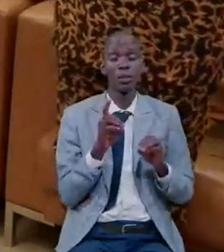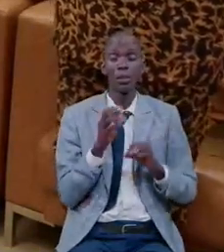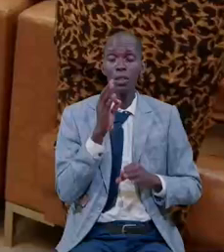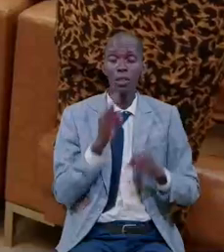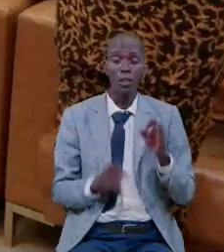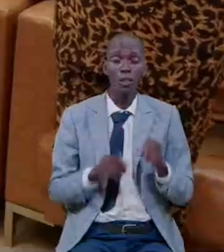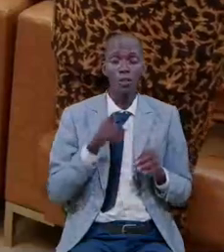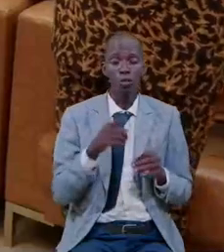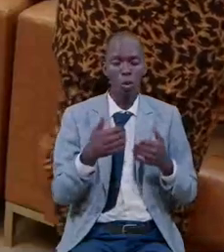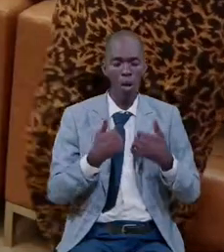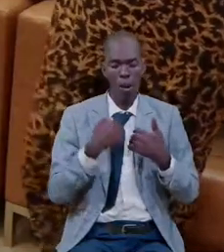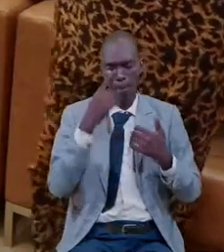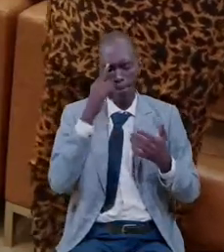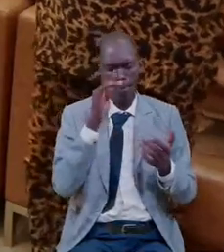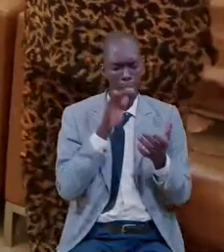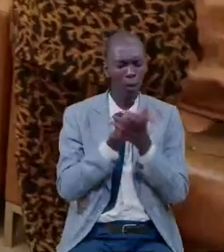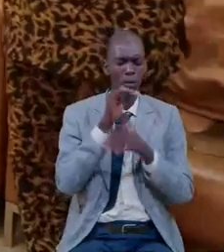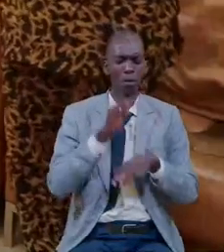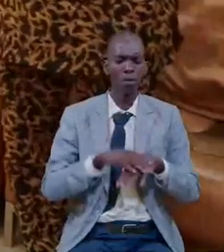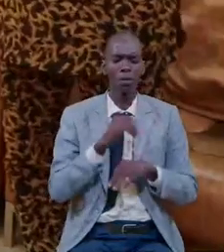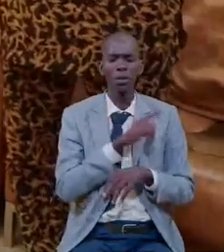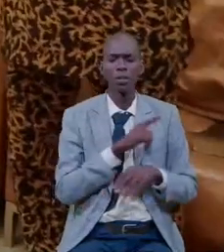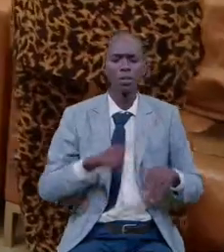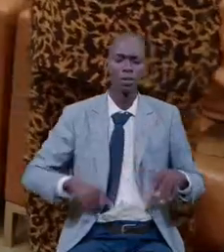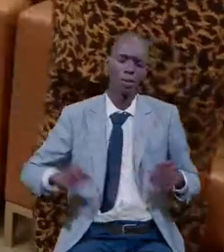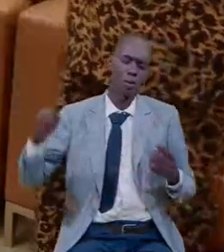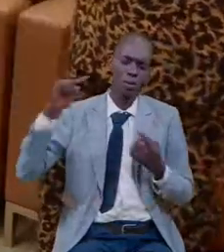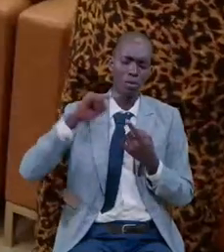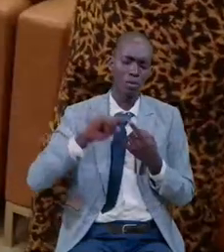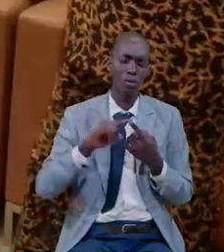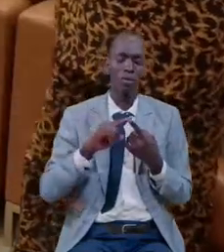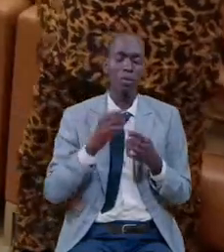si vous croyez au Seigneur pour le salut,